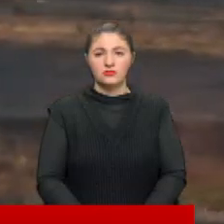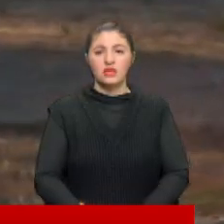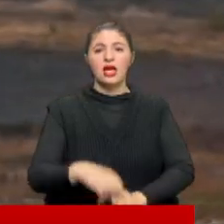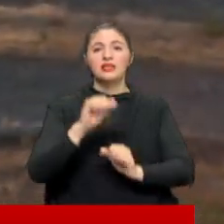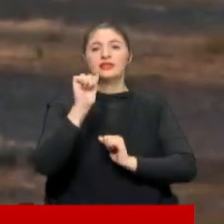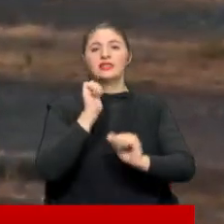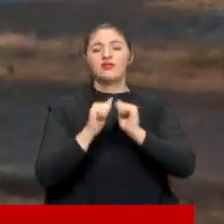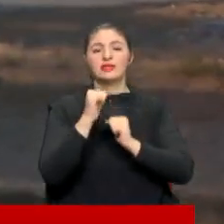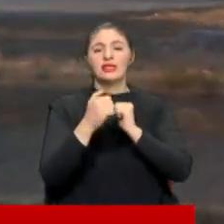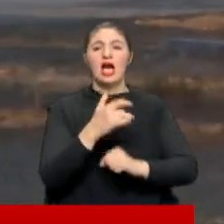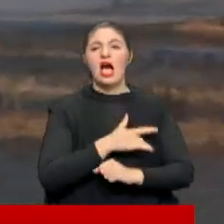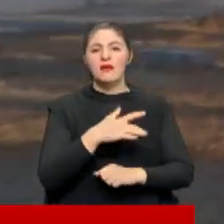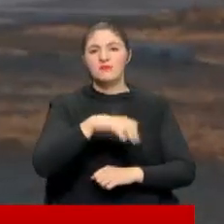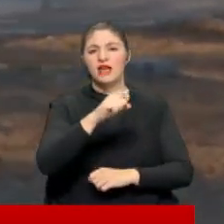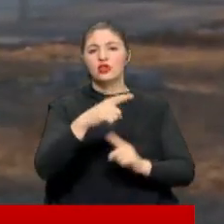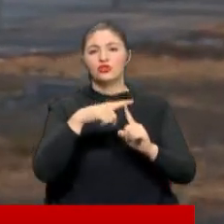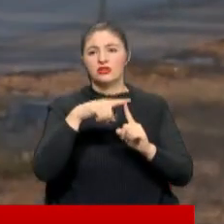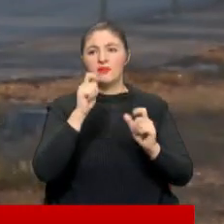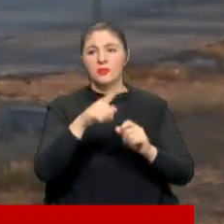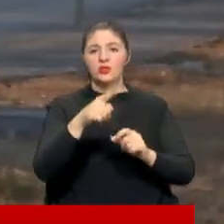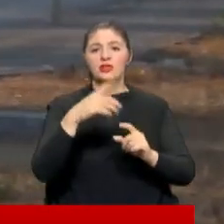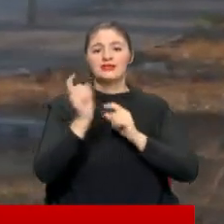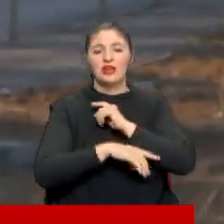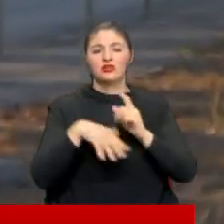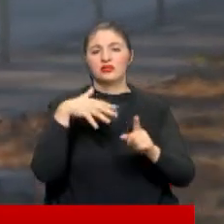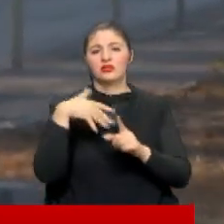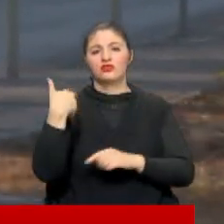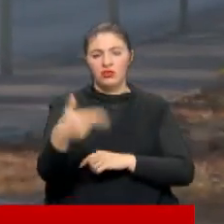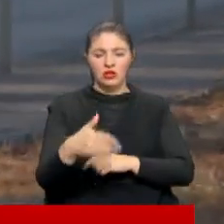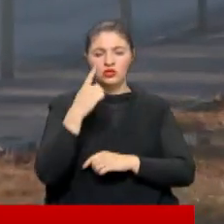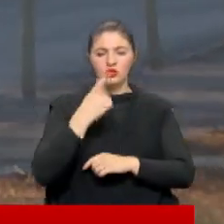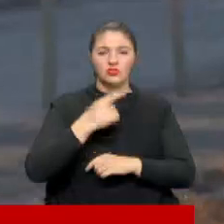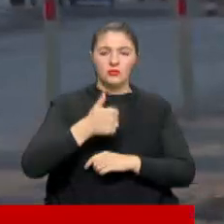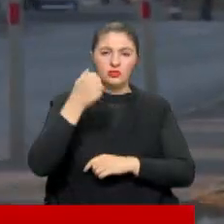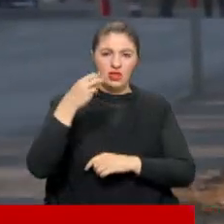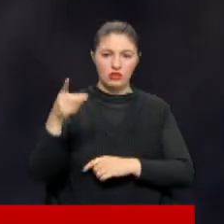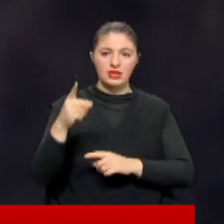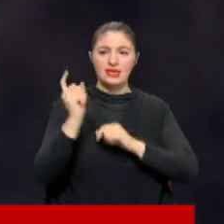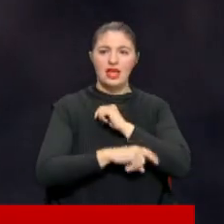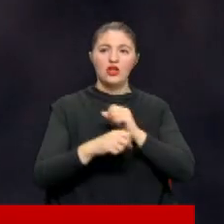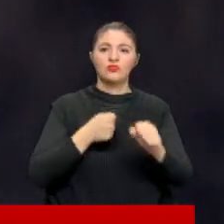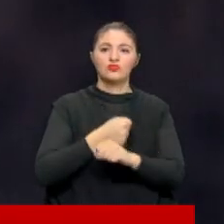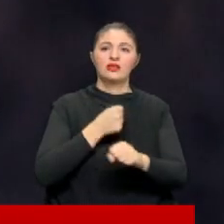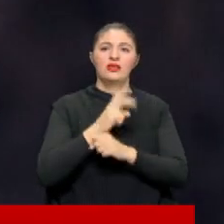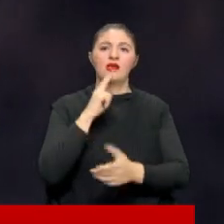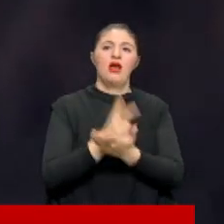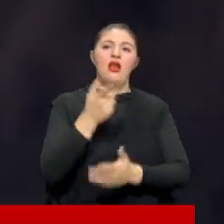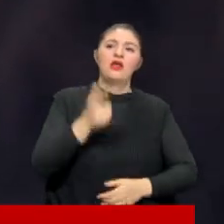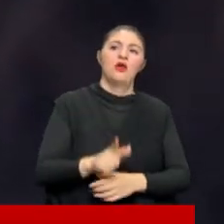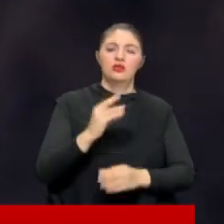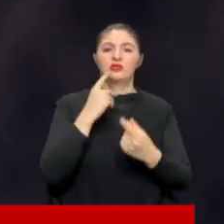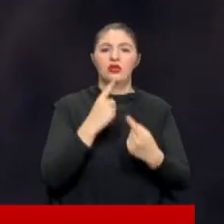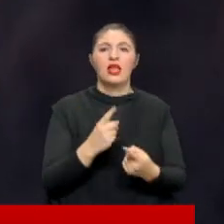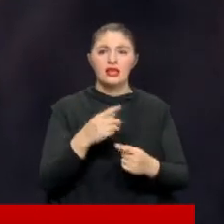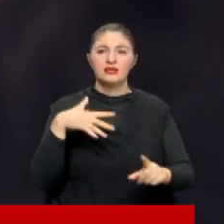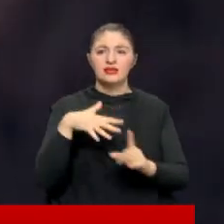savunma sanayinin kalbi tusaş tesislerine gerçekleşen terör saldırısının ardından Cumhurbaşkanı Erdoğan terörle mücadelede kararlılık mesajı verirken